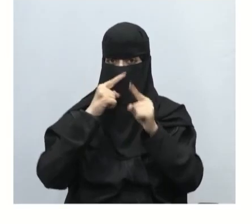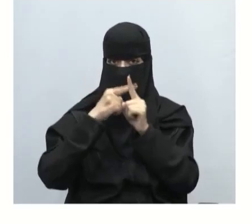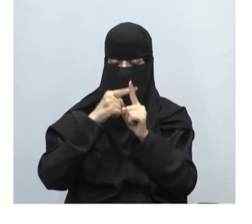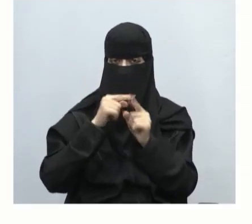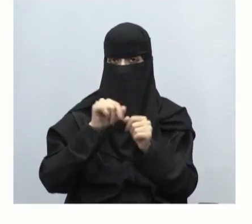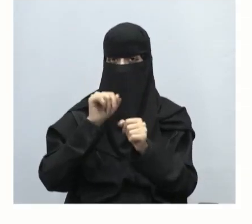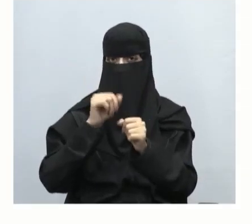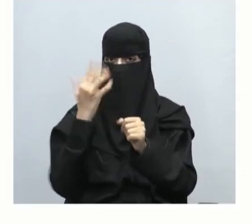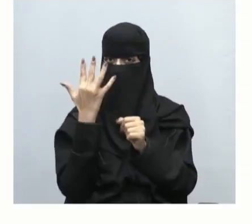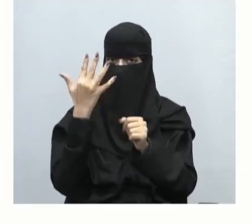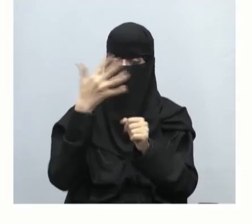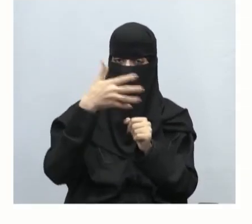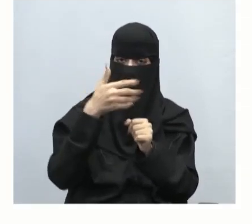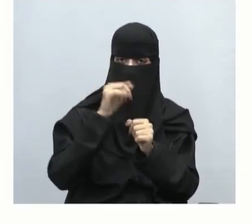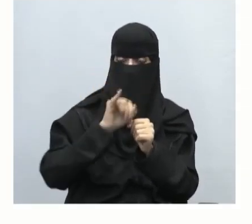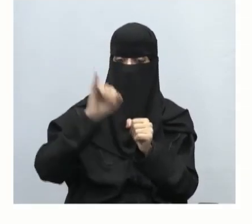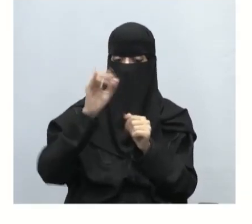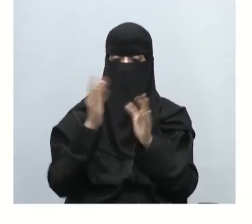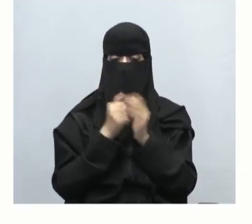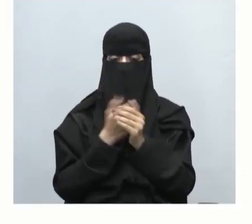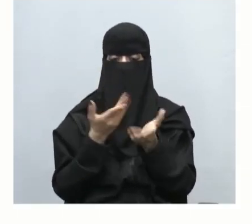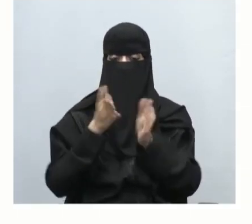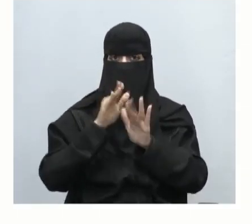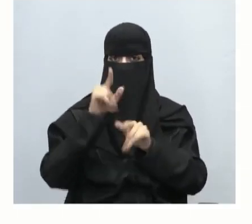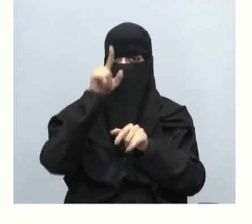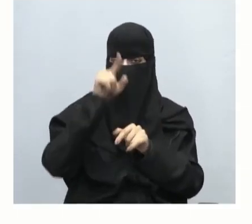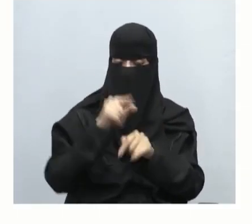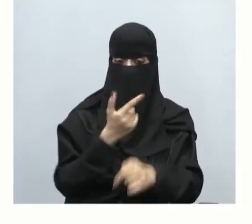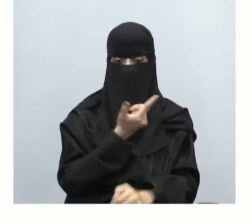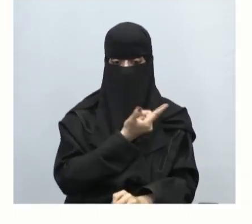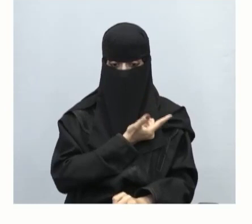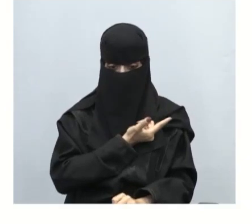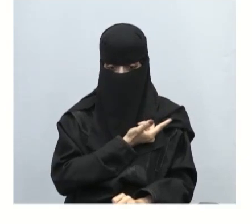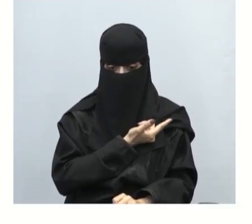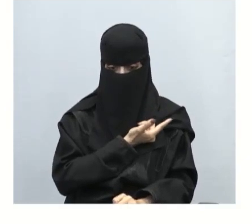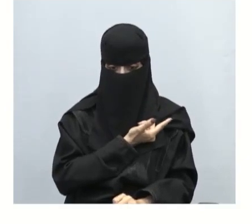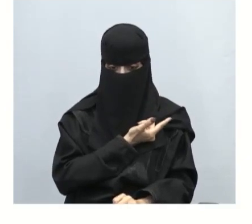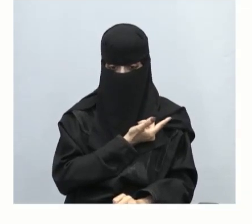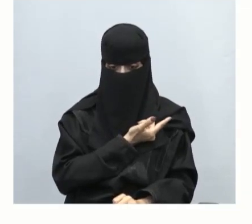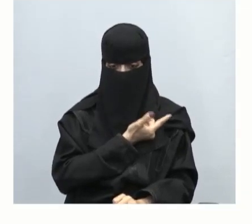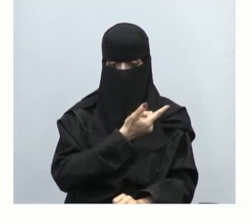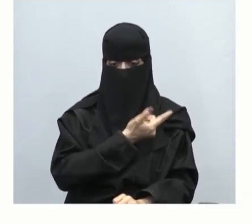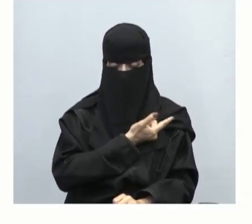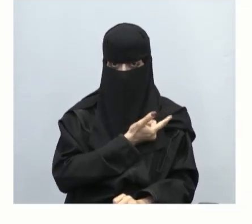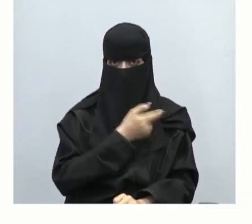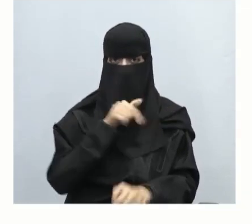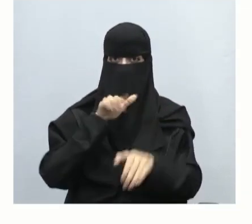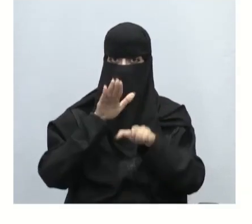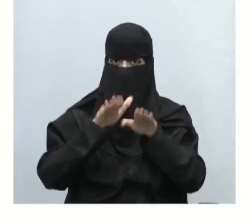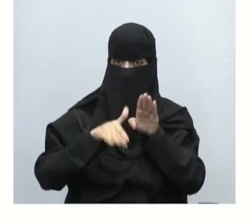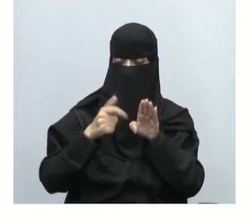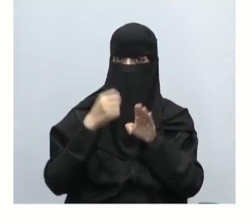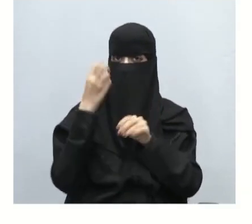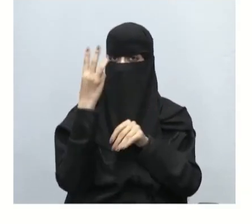سوف تصبح 55 م مضافا اليها يوم الثلاثاء ما هو نعم يوم الثلاثاء باللون